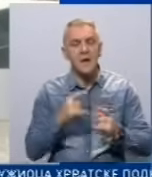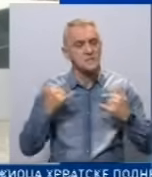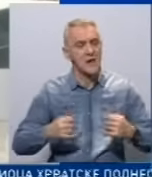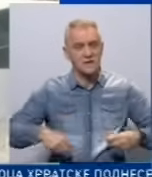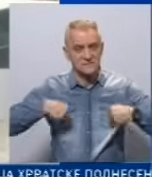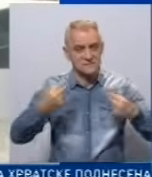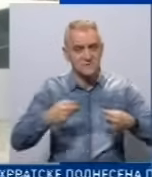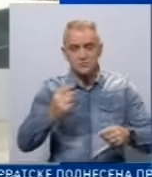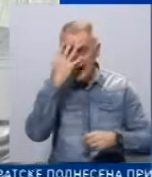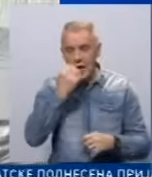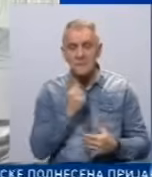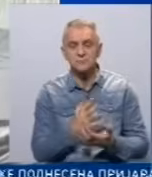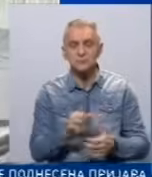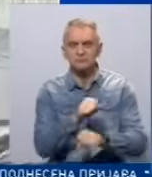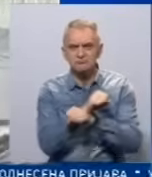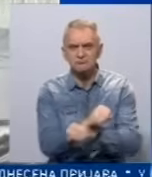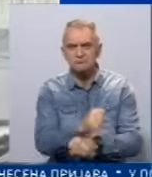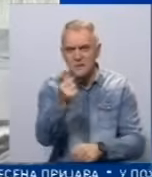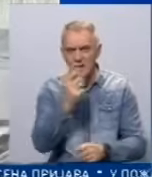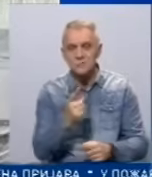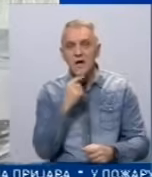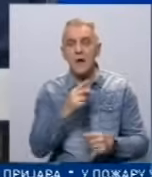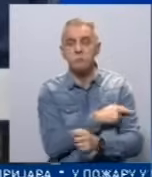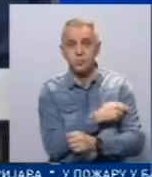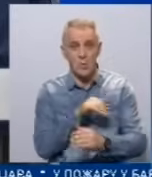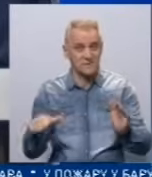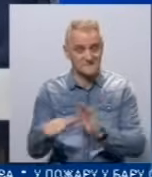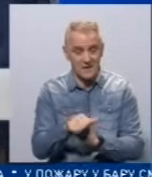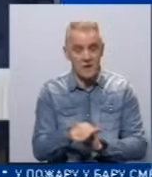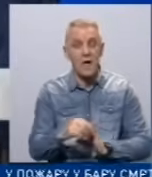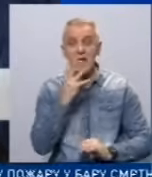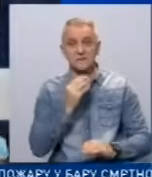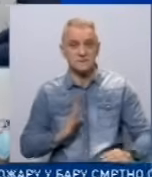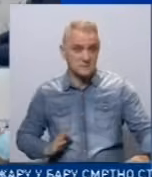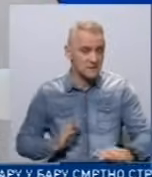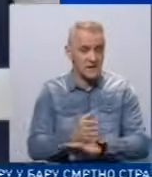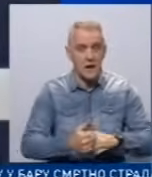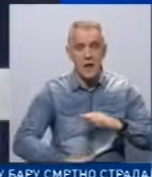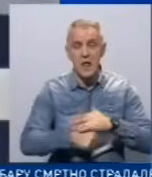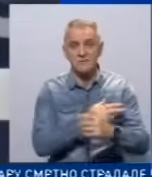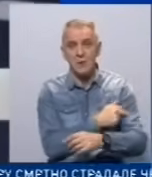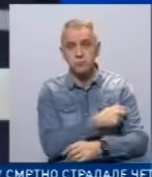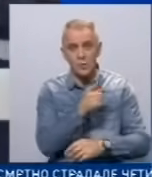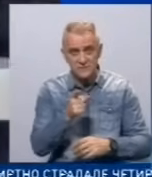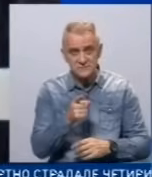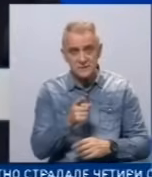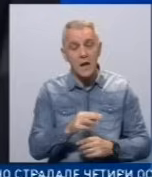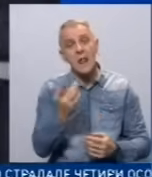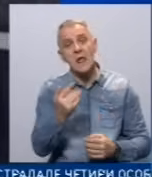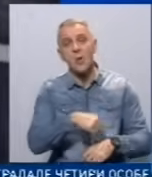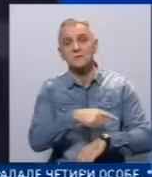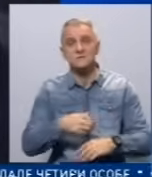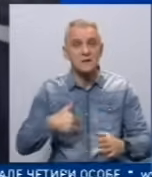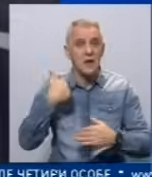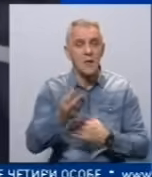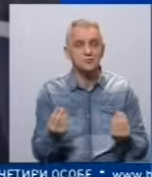je saopštio da je Hamas držao taoce u bolnici Naser u Han Yunisu. Izraelske snage upale su u glavnu bolnicu u južnom pojasu Gazi, nekoliko sati